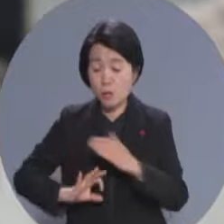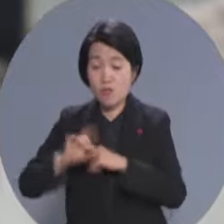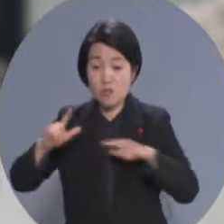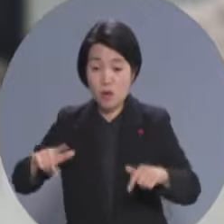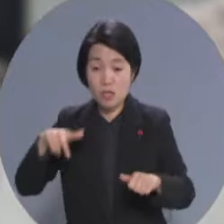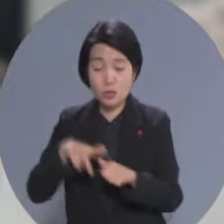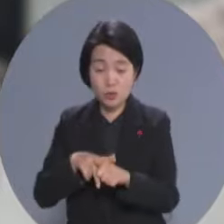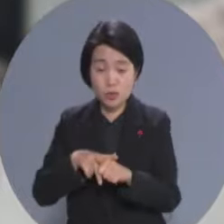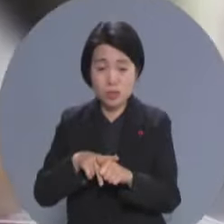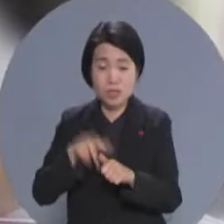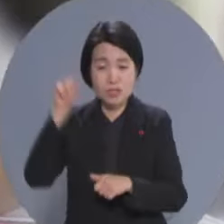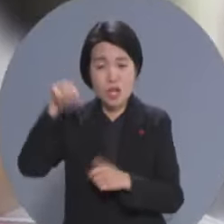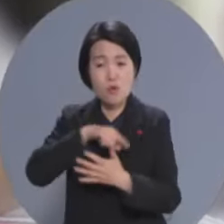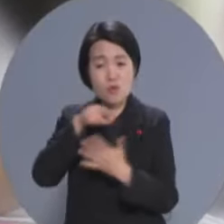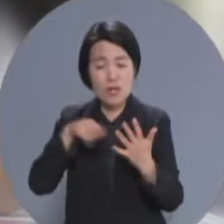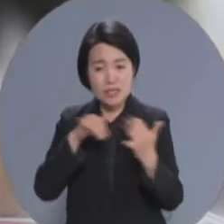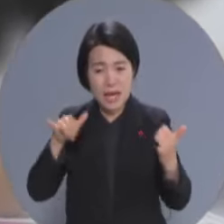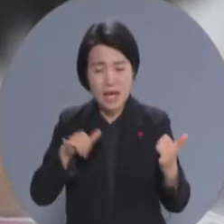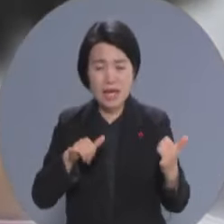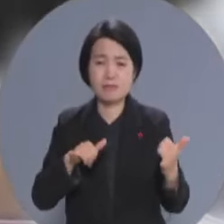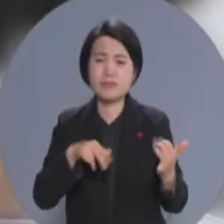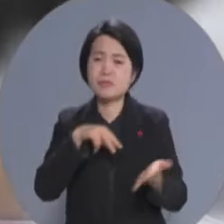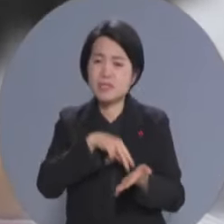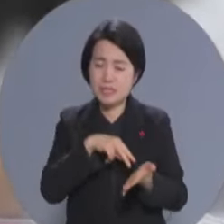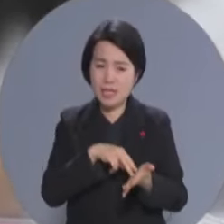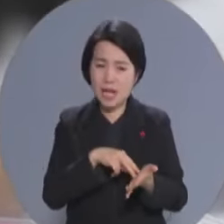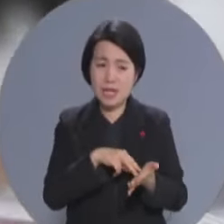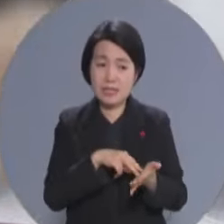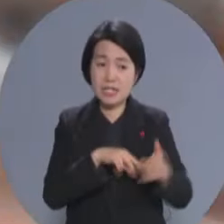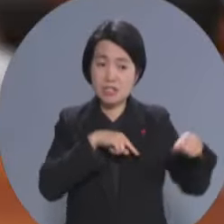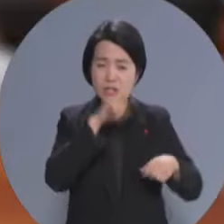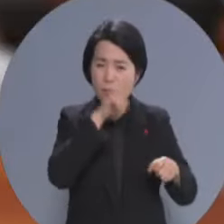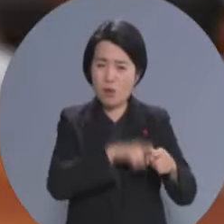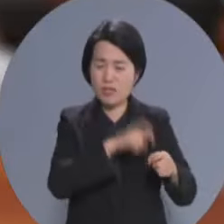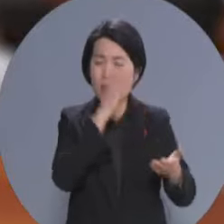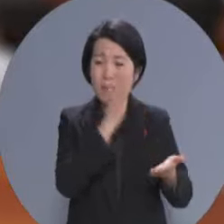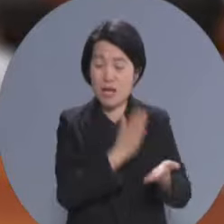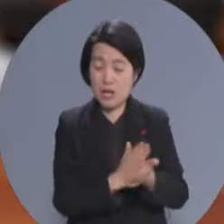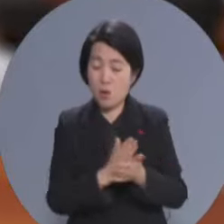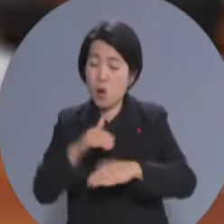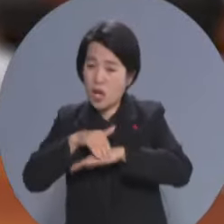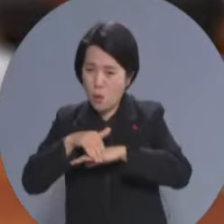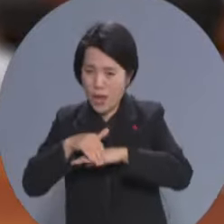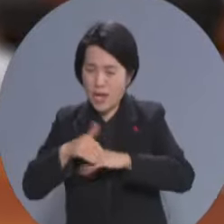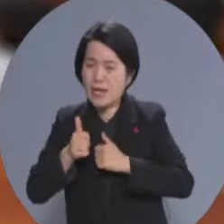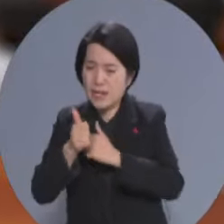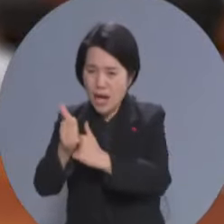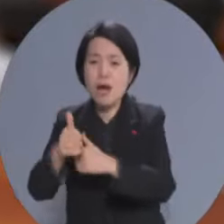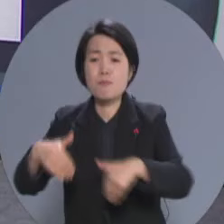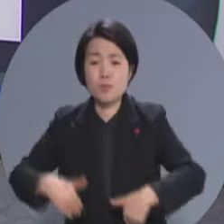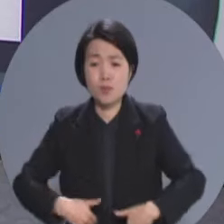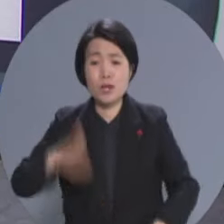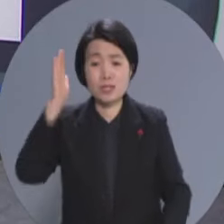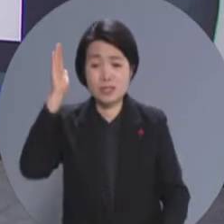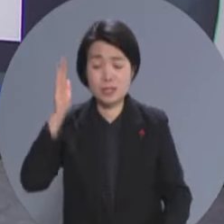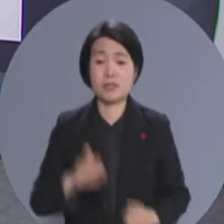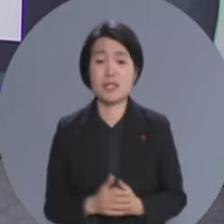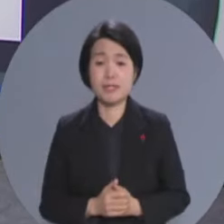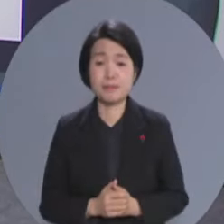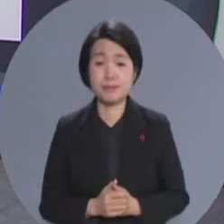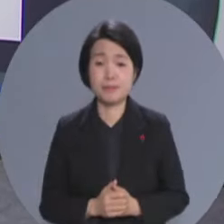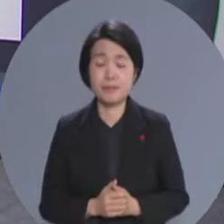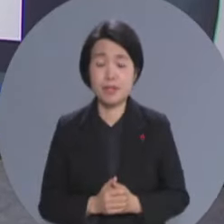후보들은 전남 의과대학 유치가 정략적 판단보다 전략적 판단을 필요로 한 사안이라고 주장합니다